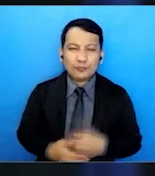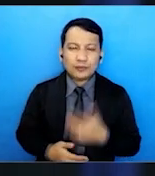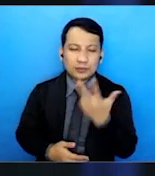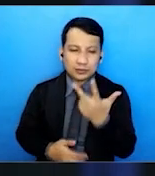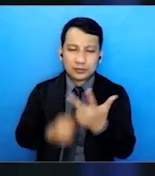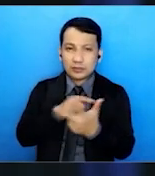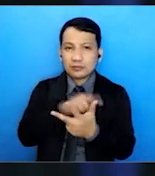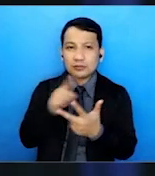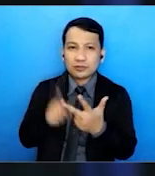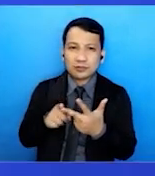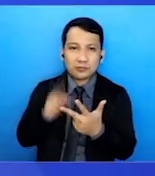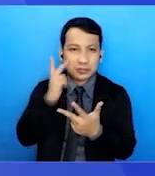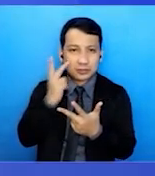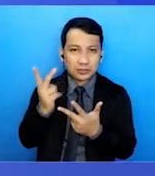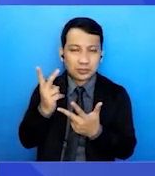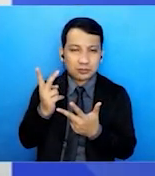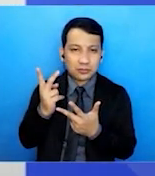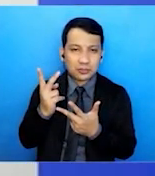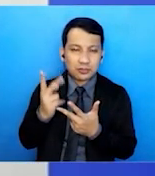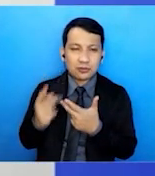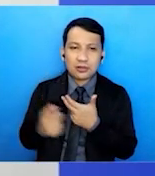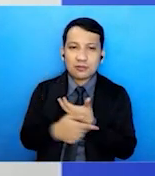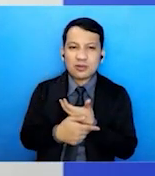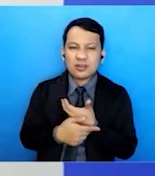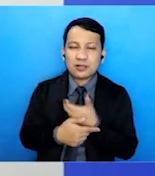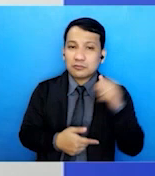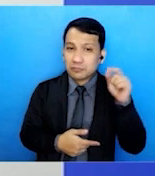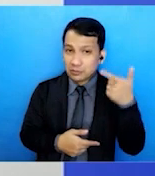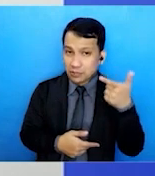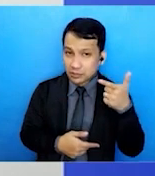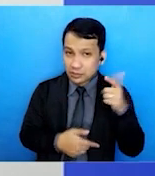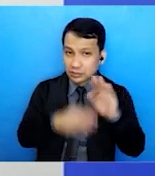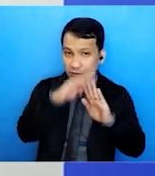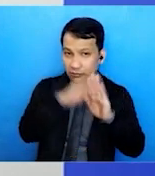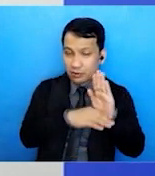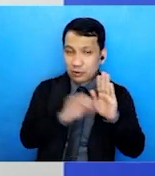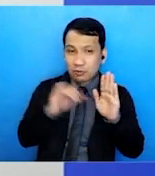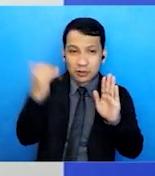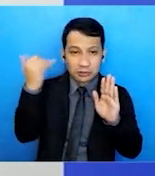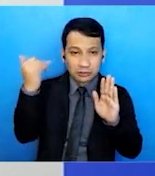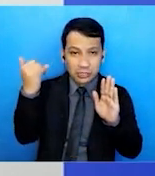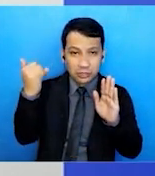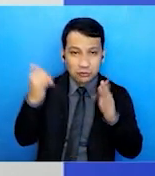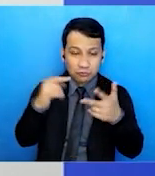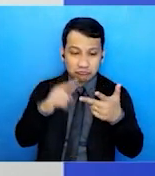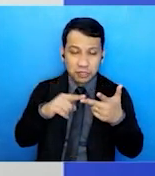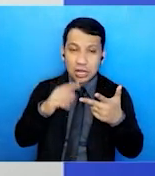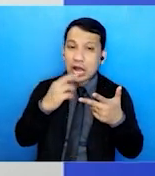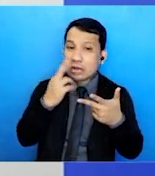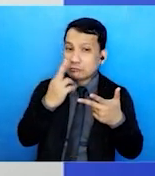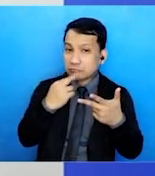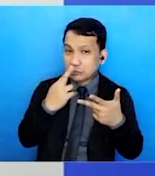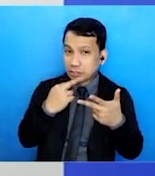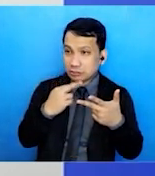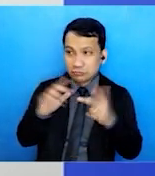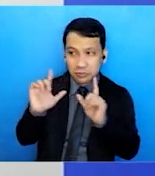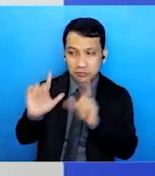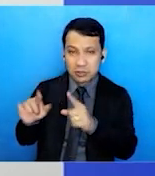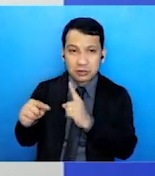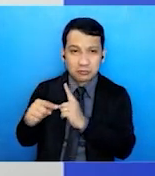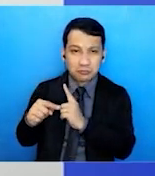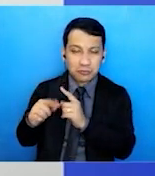ang pagtingin sa mga bansa. May mga pasok sa green list, may yellow list o moderate risk, o yung mga bansang hindi banned pero